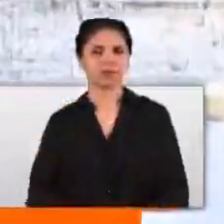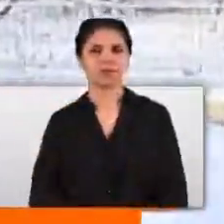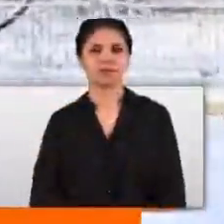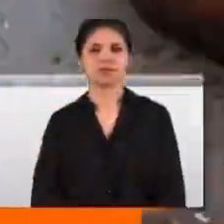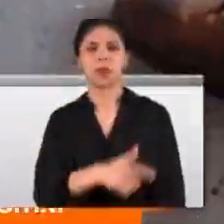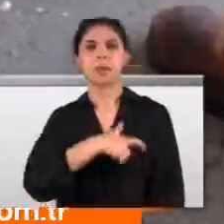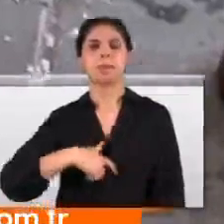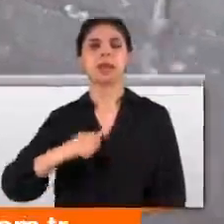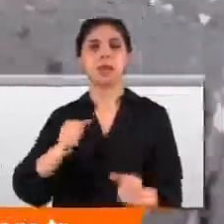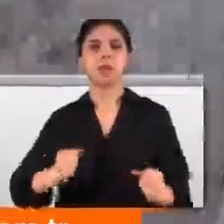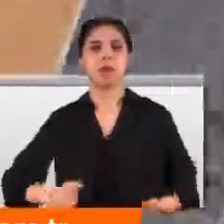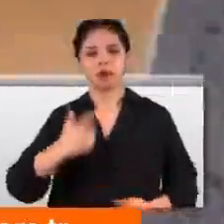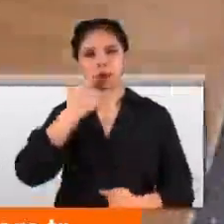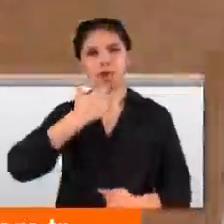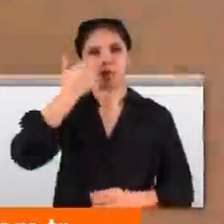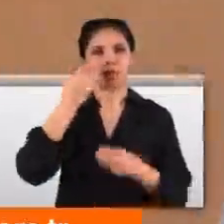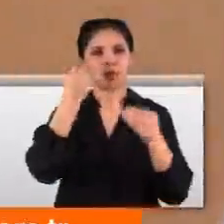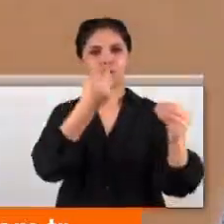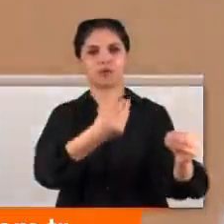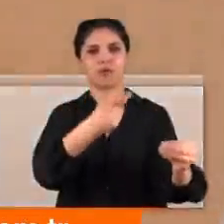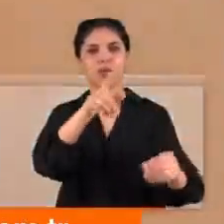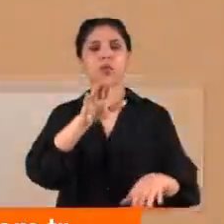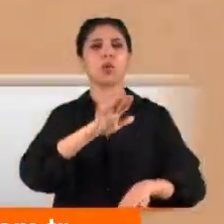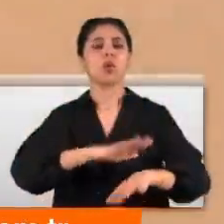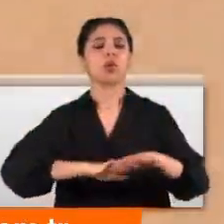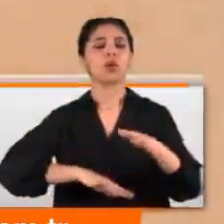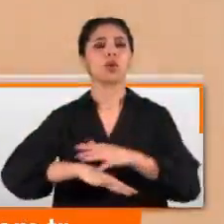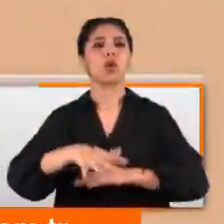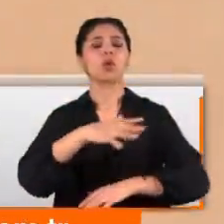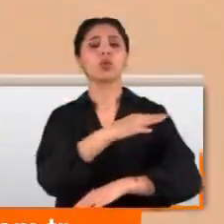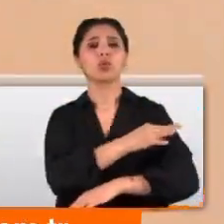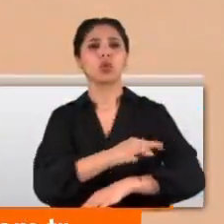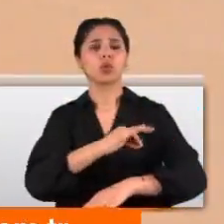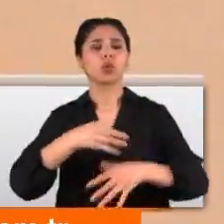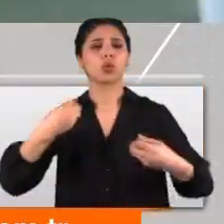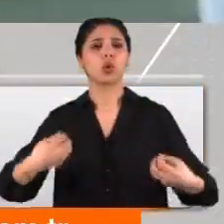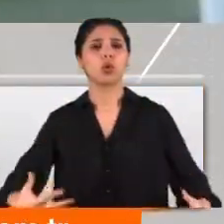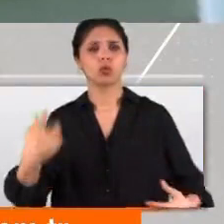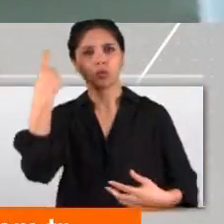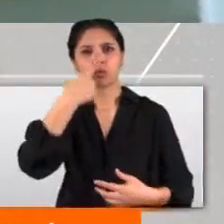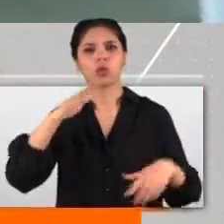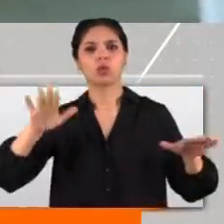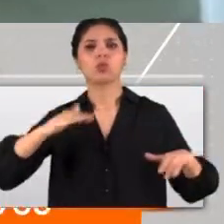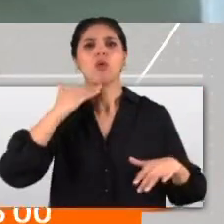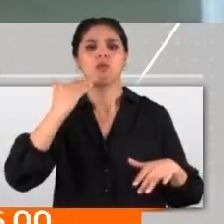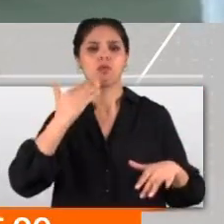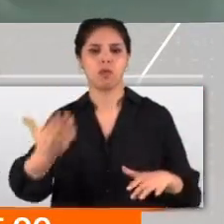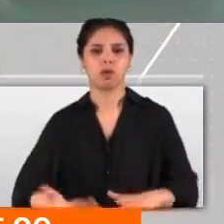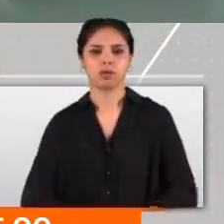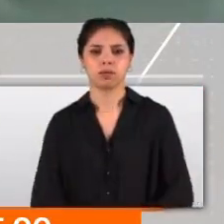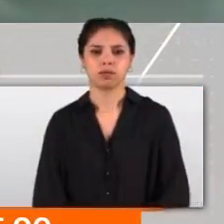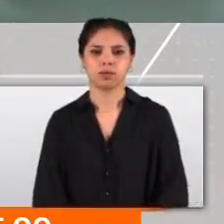Milli Parklar Müdürlüğü'ne teslim ettiği kartalın kanat tüyleri döküldüğü için uçamadığı tespit edildi. Kartal, kaya kartal